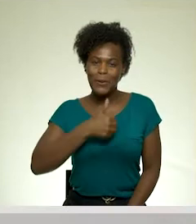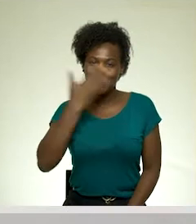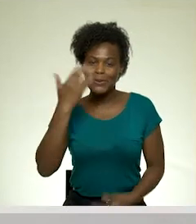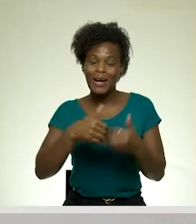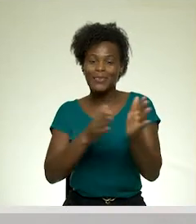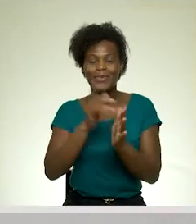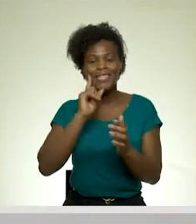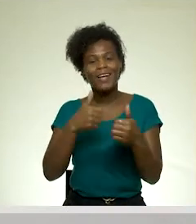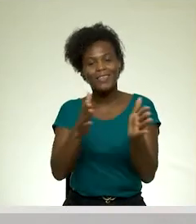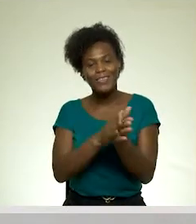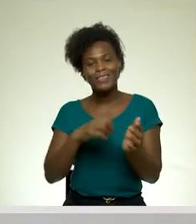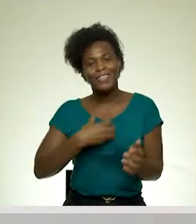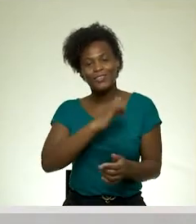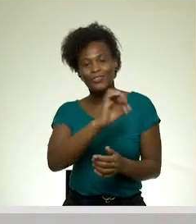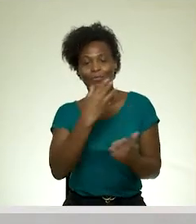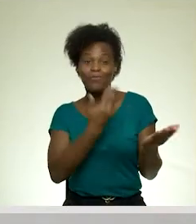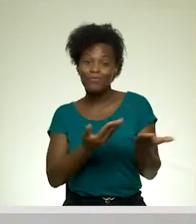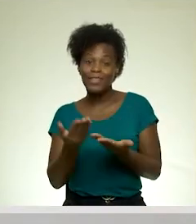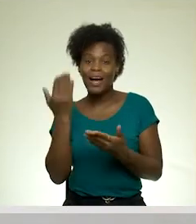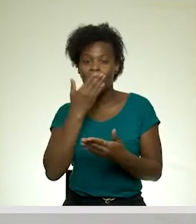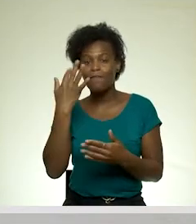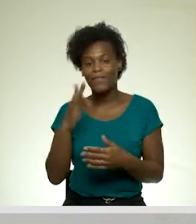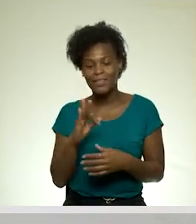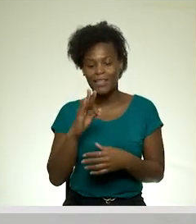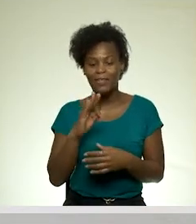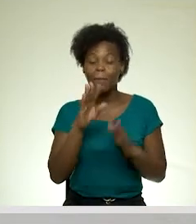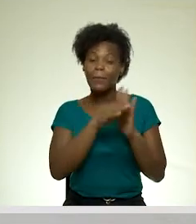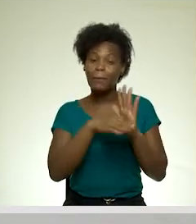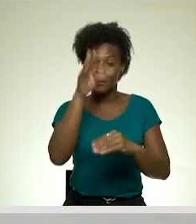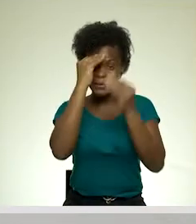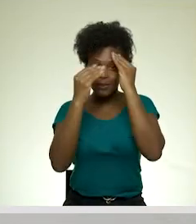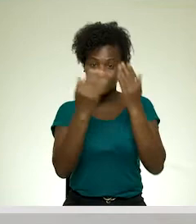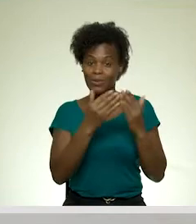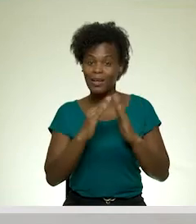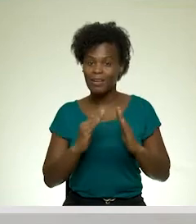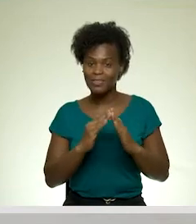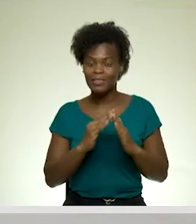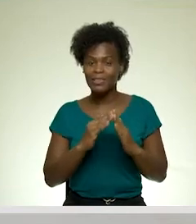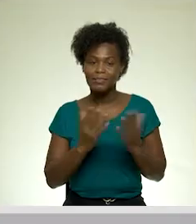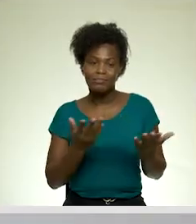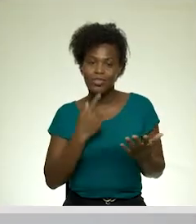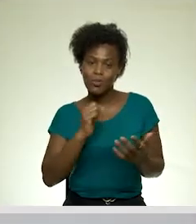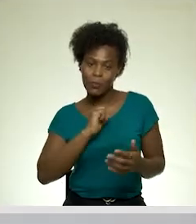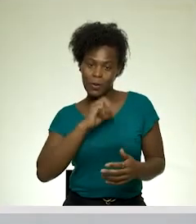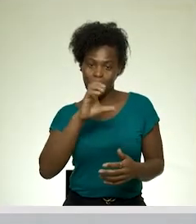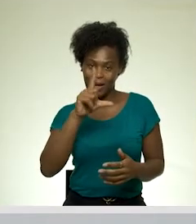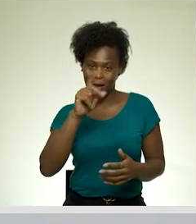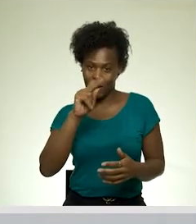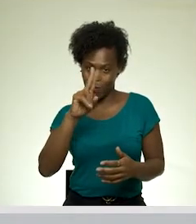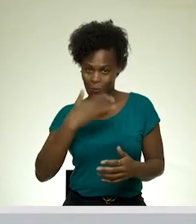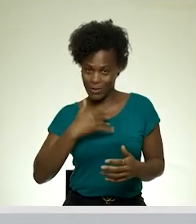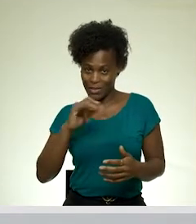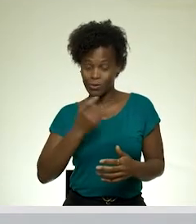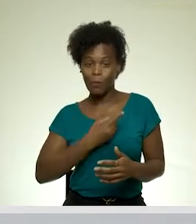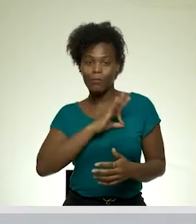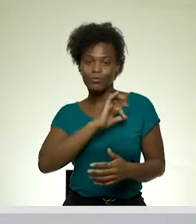Bonjour à toutes et à tous. Je vous souhaite la bienvenue au cours de français du programme Aprender Estudar em Casa. Je m'appelle Claudia, je